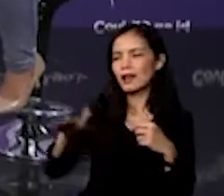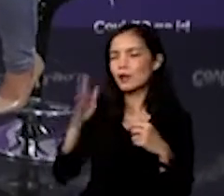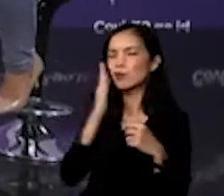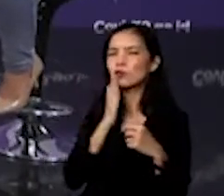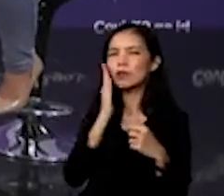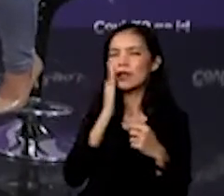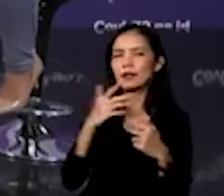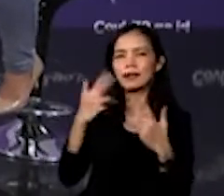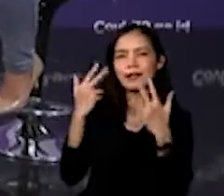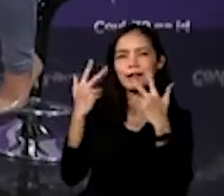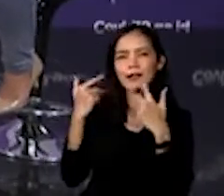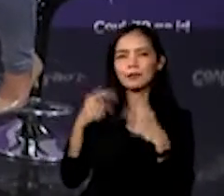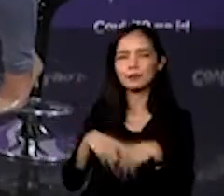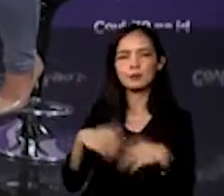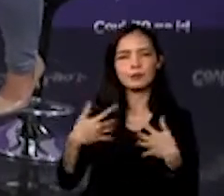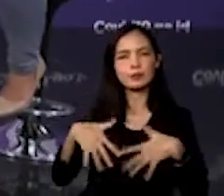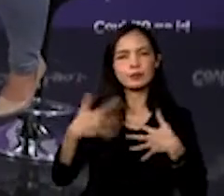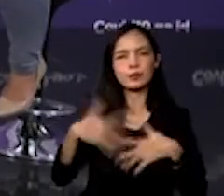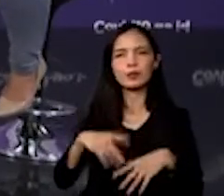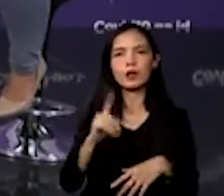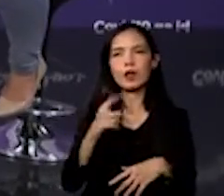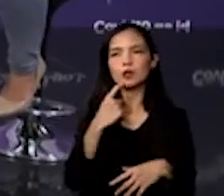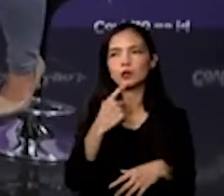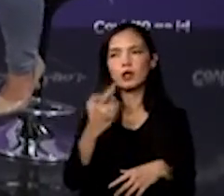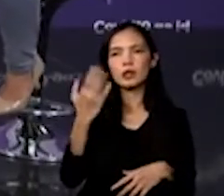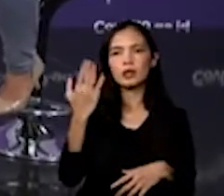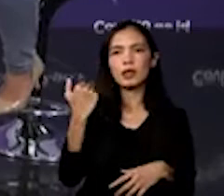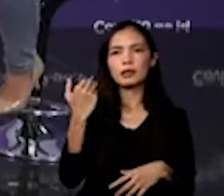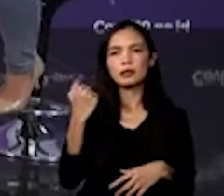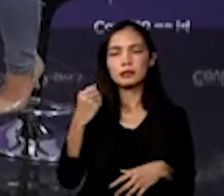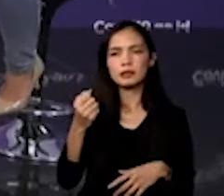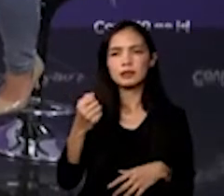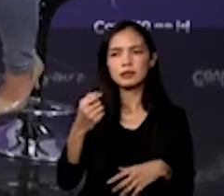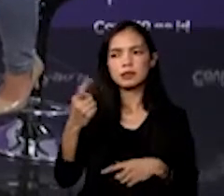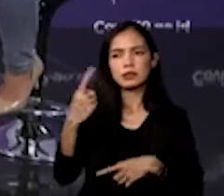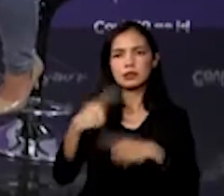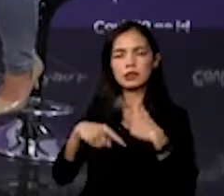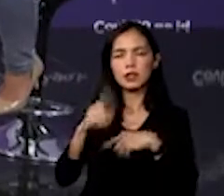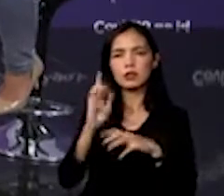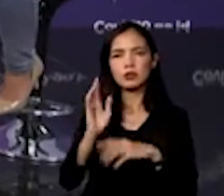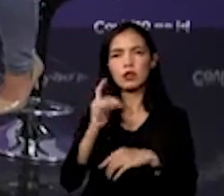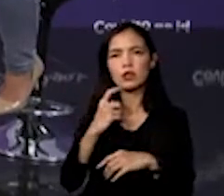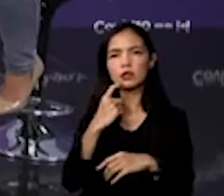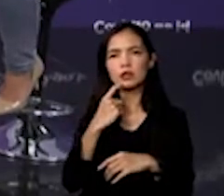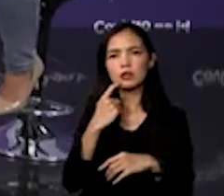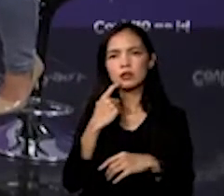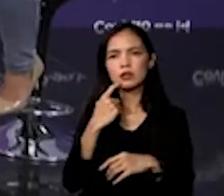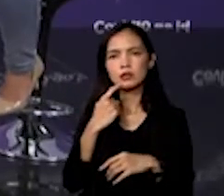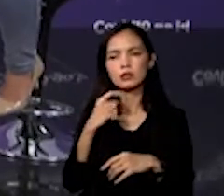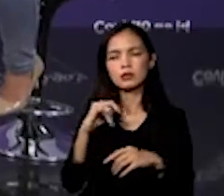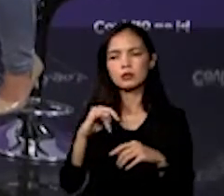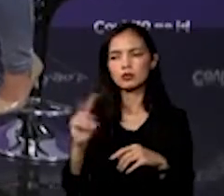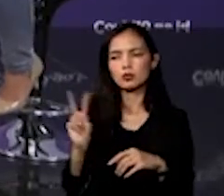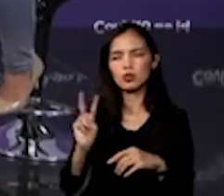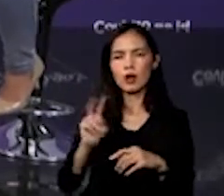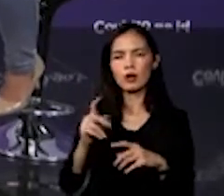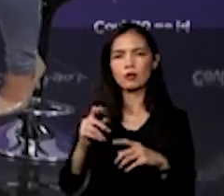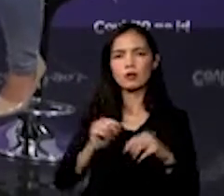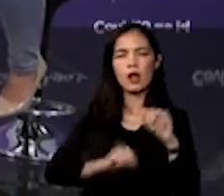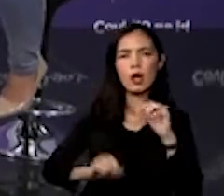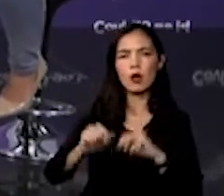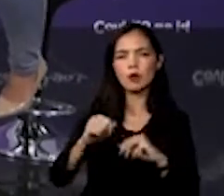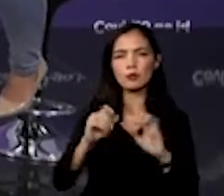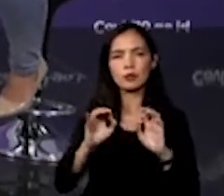biasa Nah kalau misalnya mengenai tadi sudah di ceritakan banyak banget hal tentang yang dilakukan sama Idris dan Maulana di selama